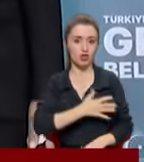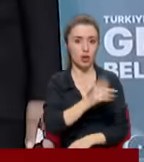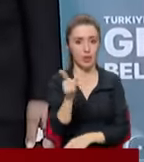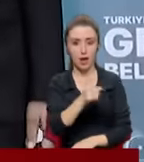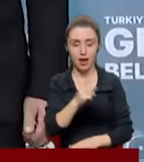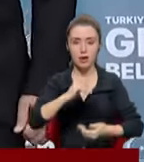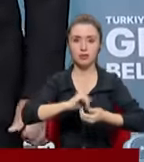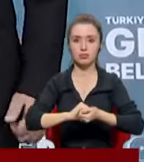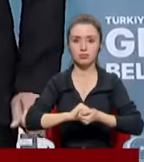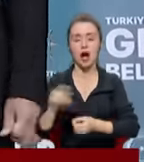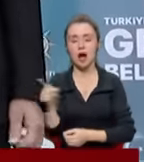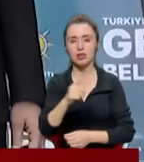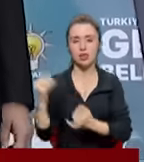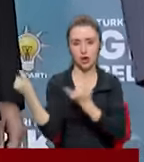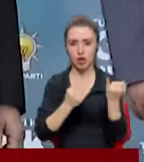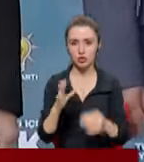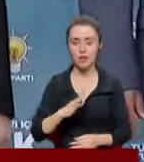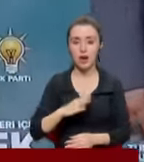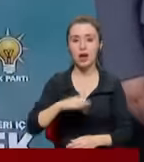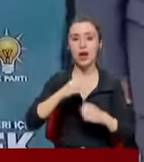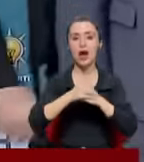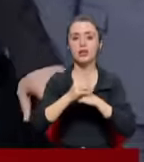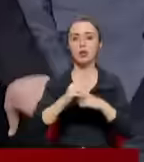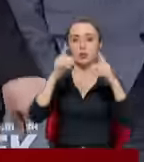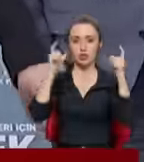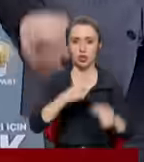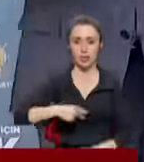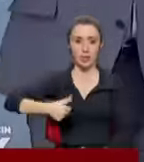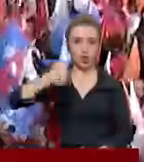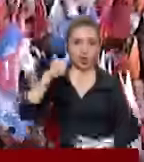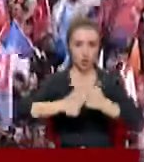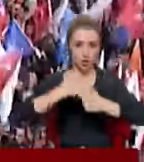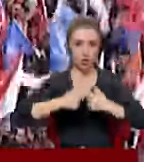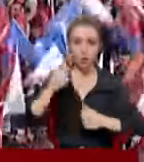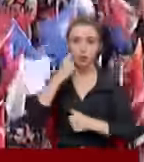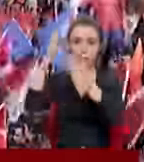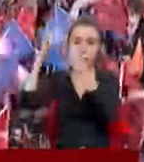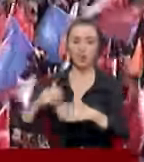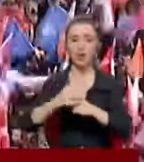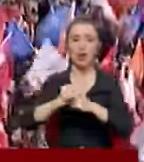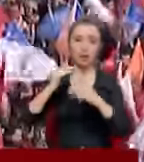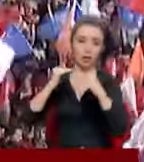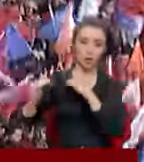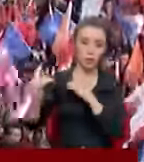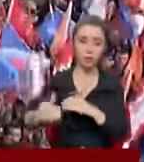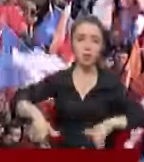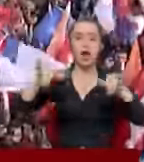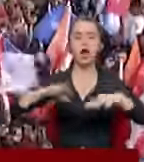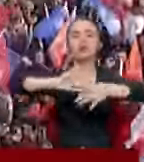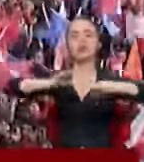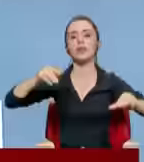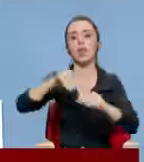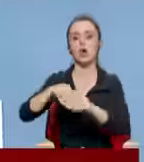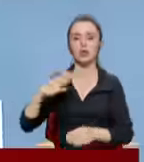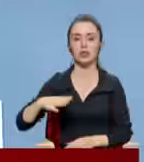arasında kıran kıran geçmişti Antalya Büyükşehir Belediye Başkanlığı yarışı Erdoğan Antalyalı lardan da aynı ifadelerle